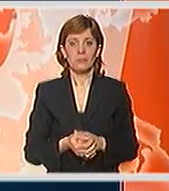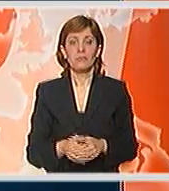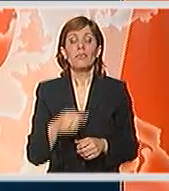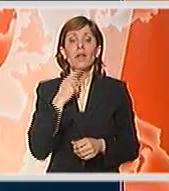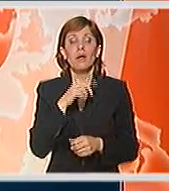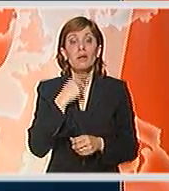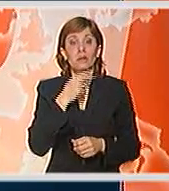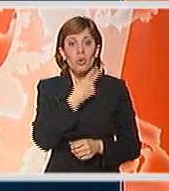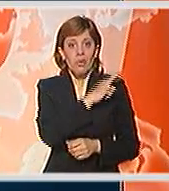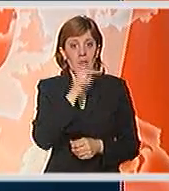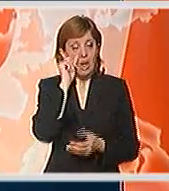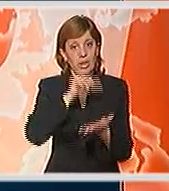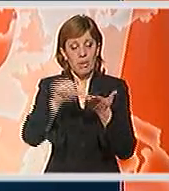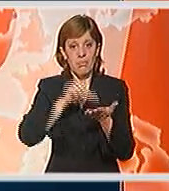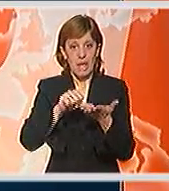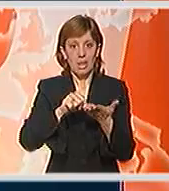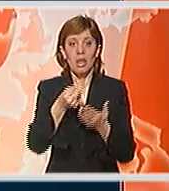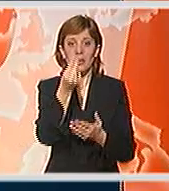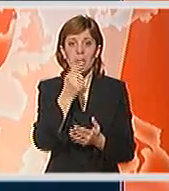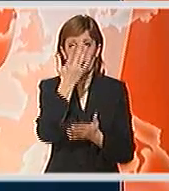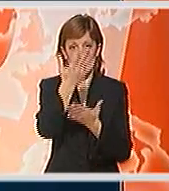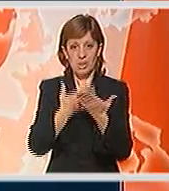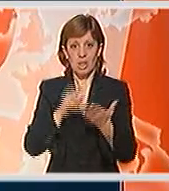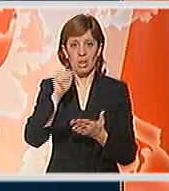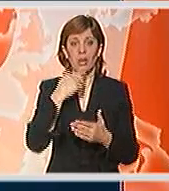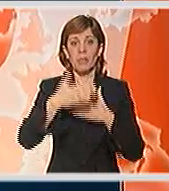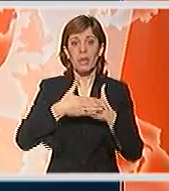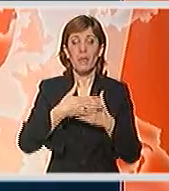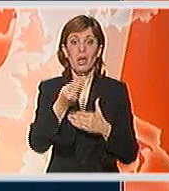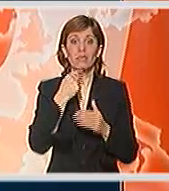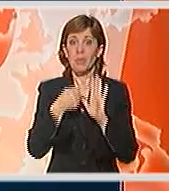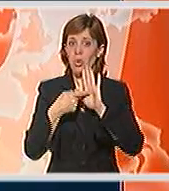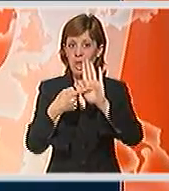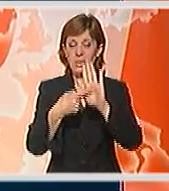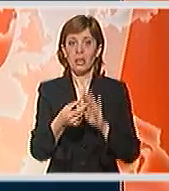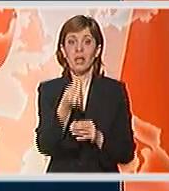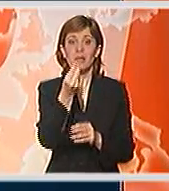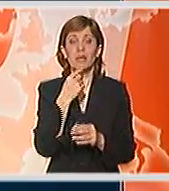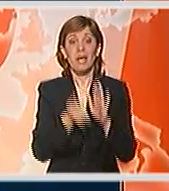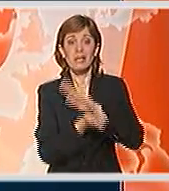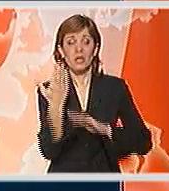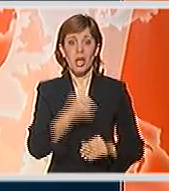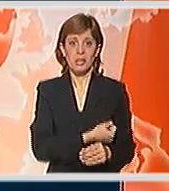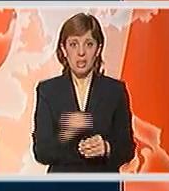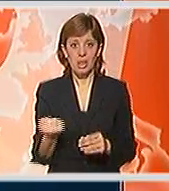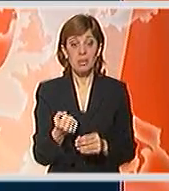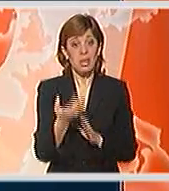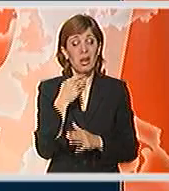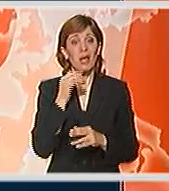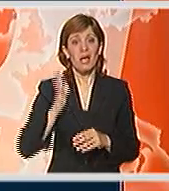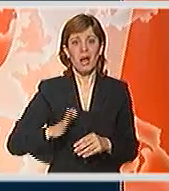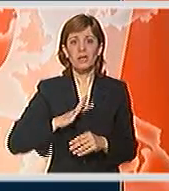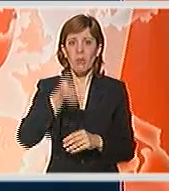Guverner Narodne banke Srbije Radovan Jelašić ocenio je da je prema ekonomskim pokazateljima Srbija izašla iz krize, ali da će